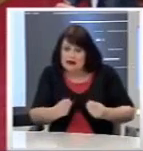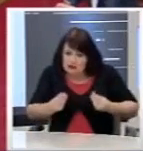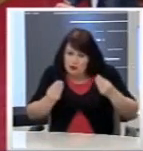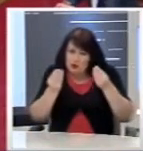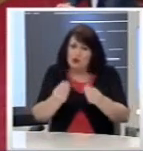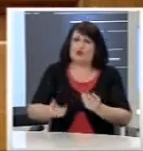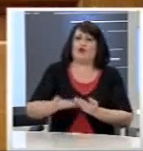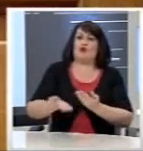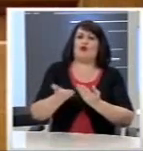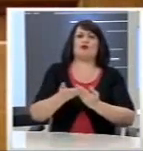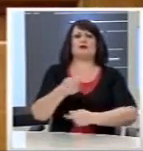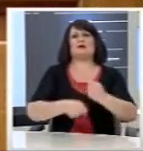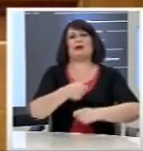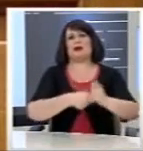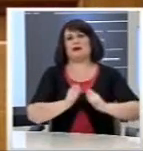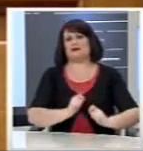επιχειρηματικότητας.